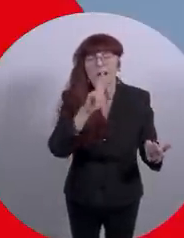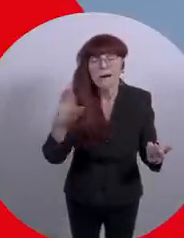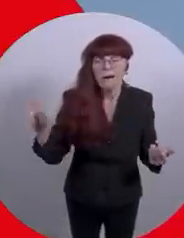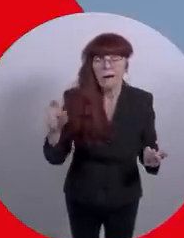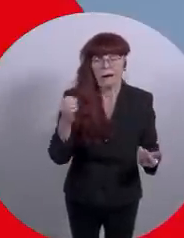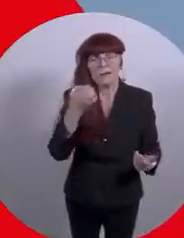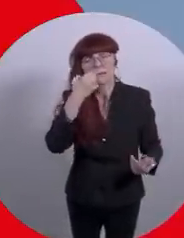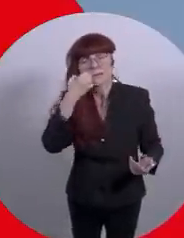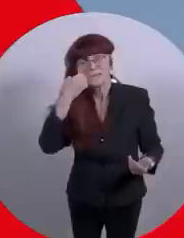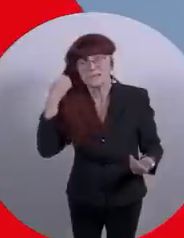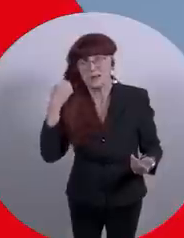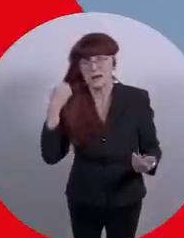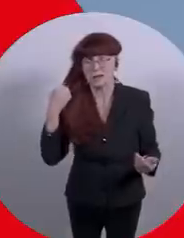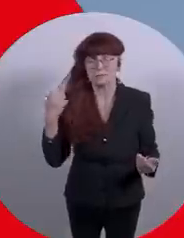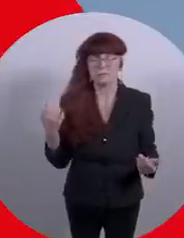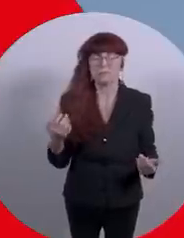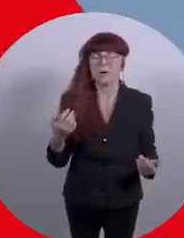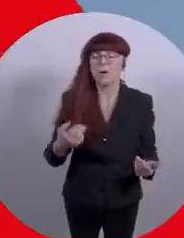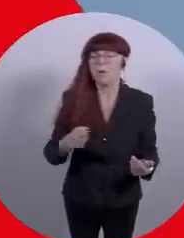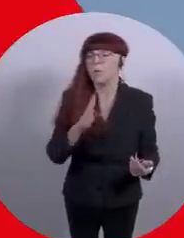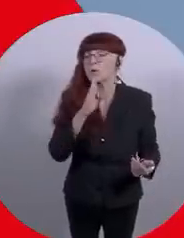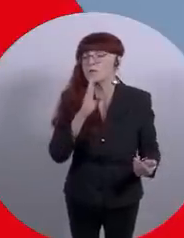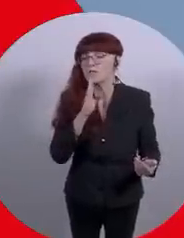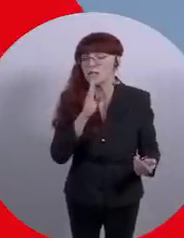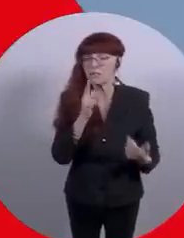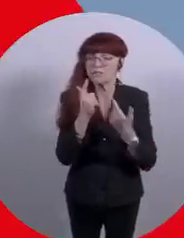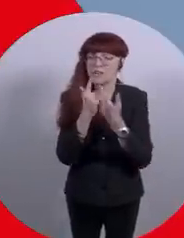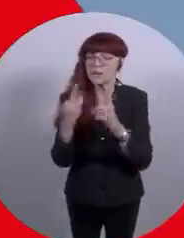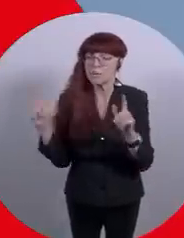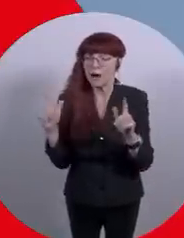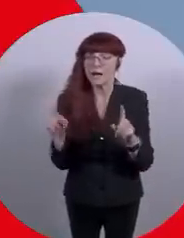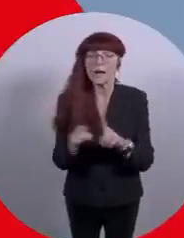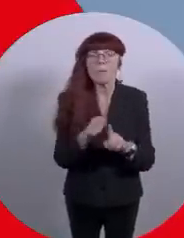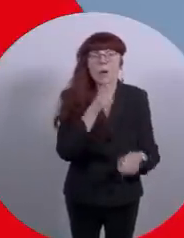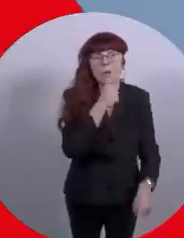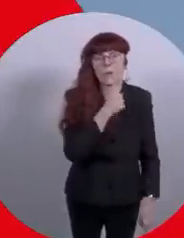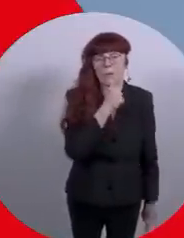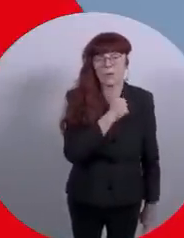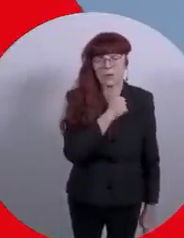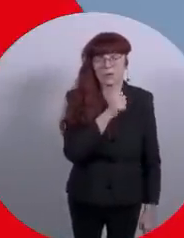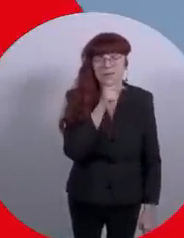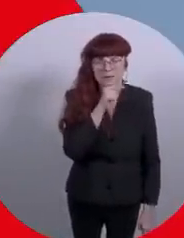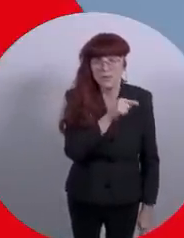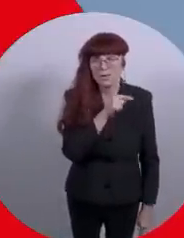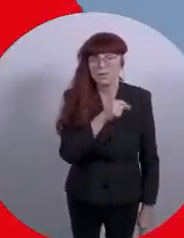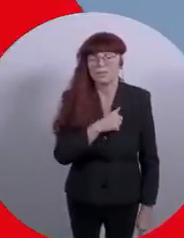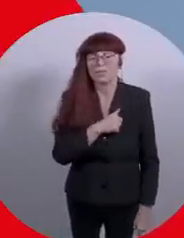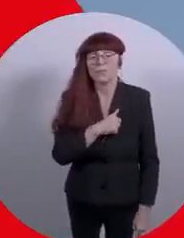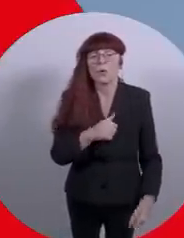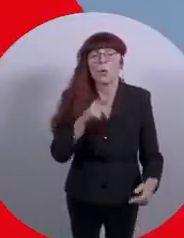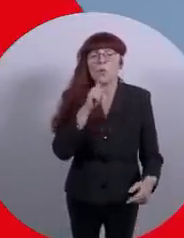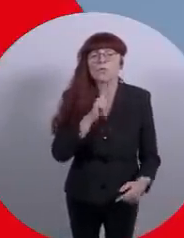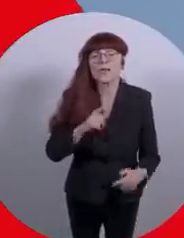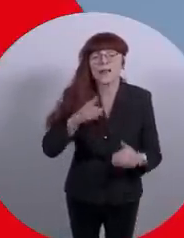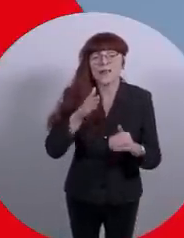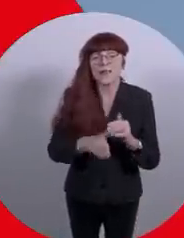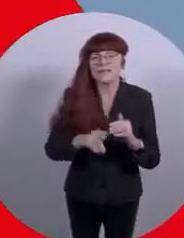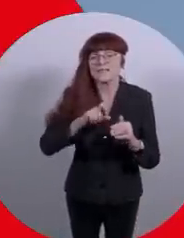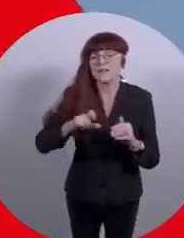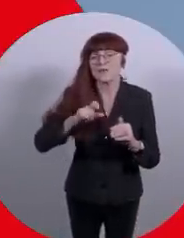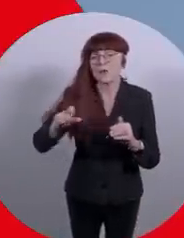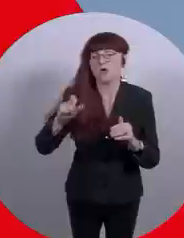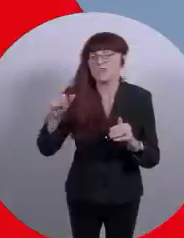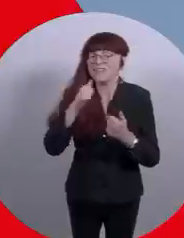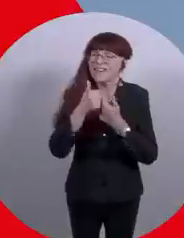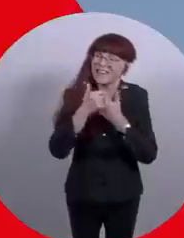von den Rechten den konservativen den Liberalen aber auch den Grünen und auch wenn man das in den letzten Wochen nicht mit voller